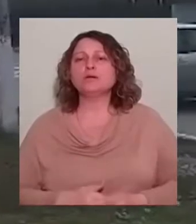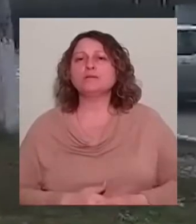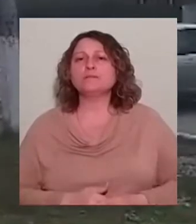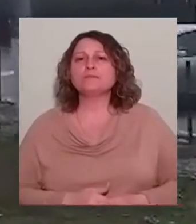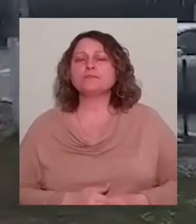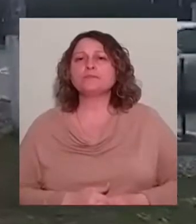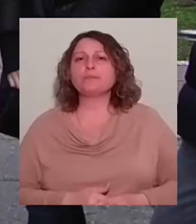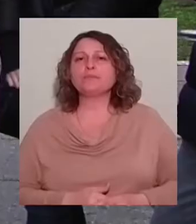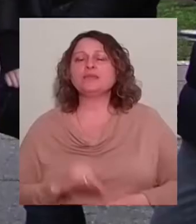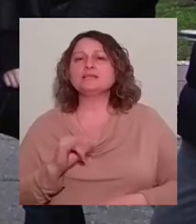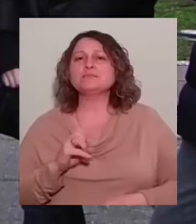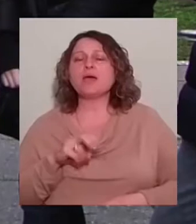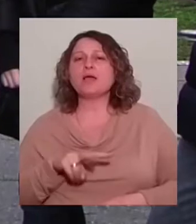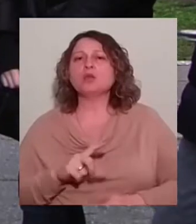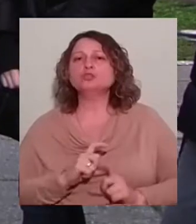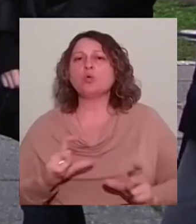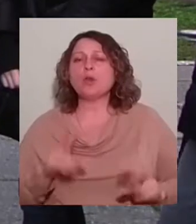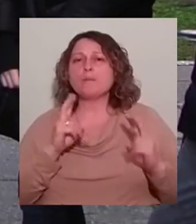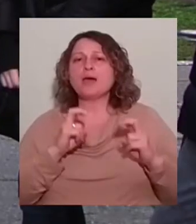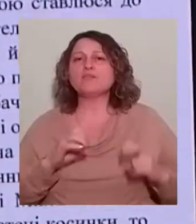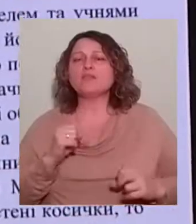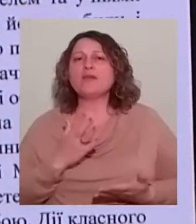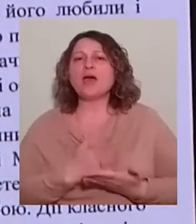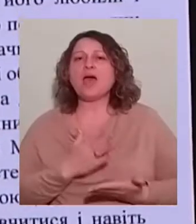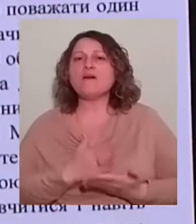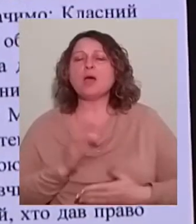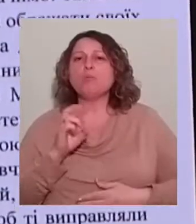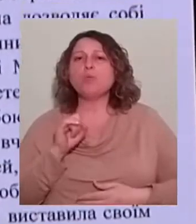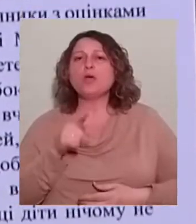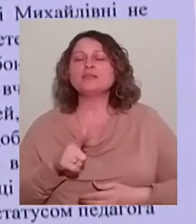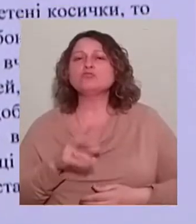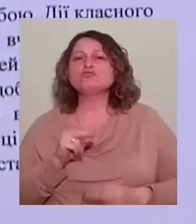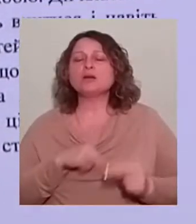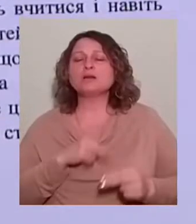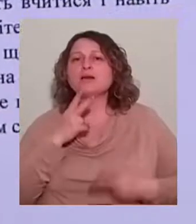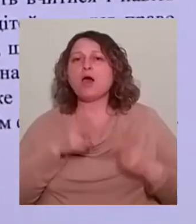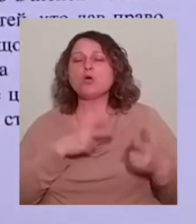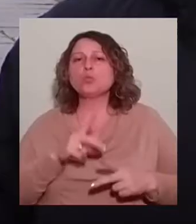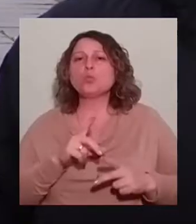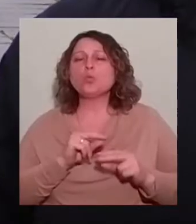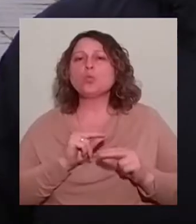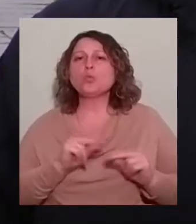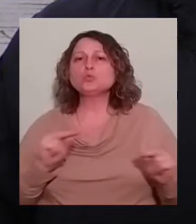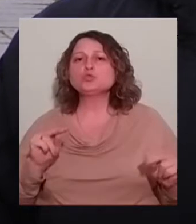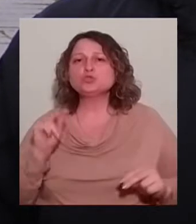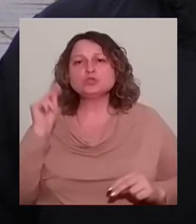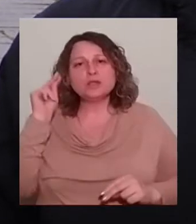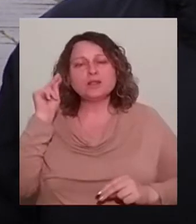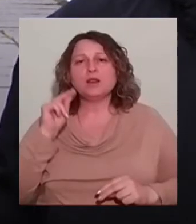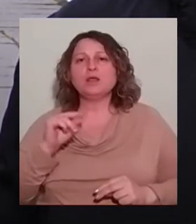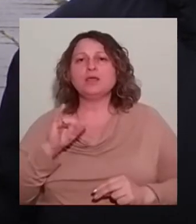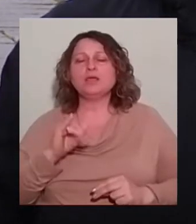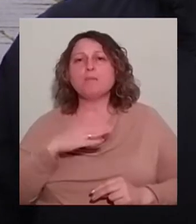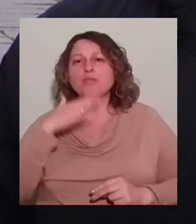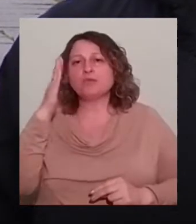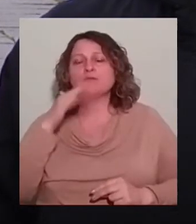Ізмаїльську школу номер 11 перевірять на наявність булінгу через скаргу учнів та їх батьків на вчительку. Вона запхала йому